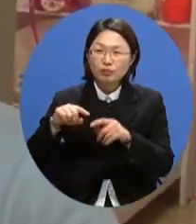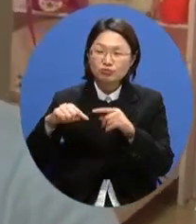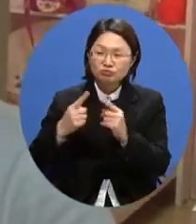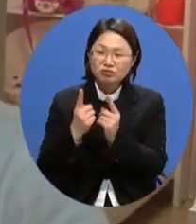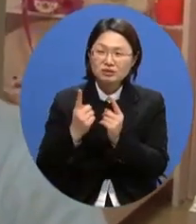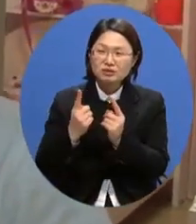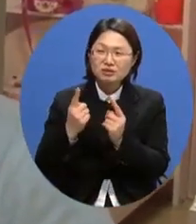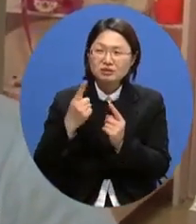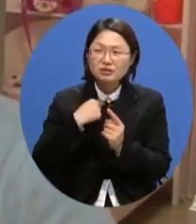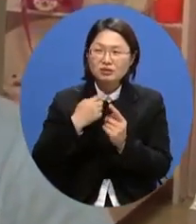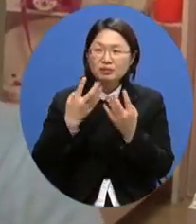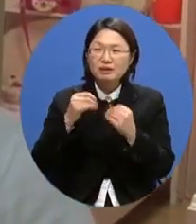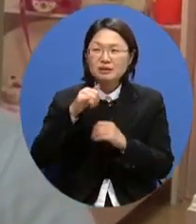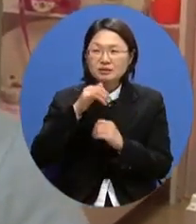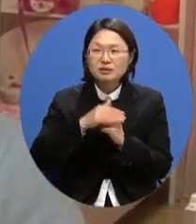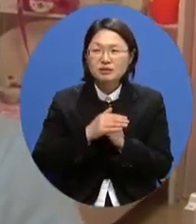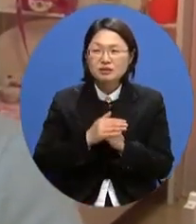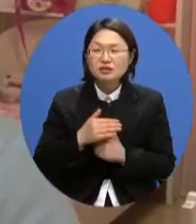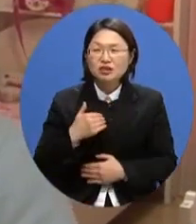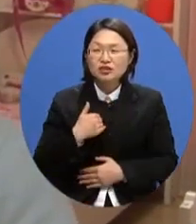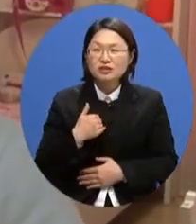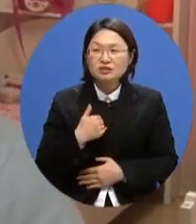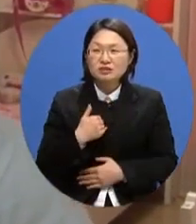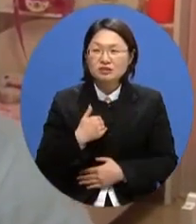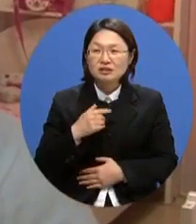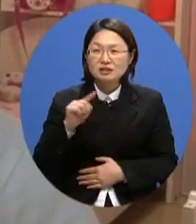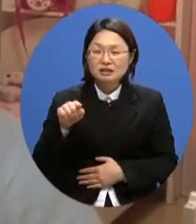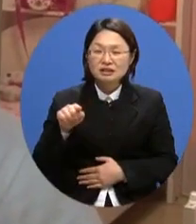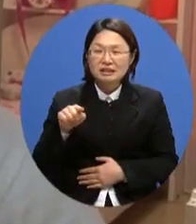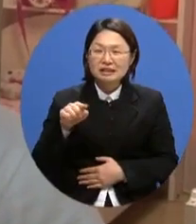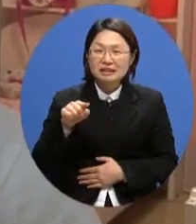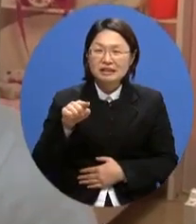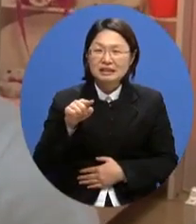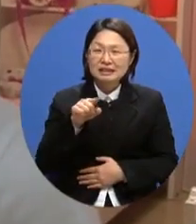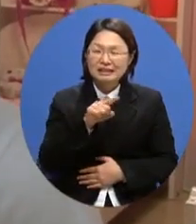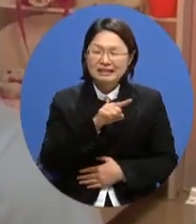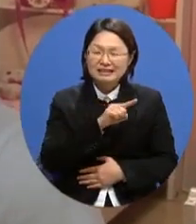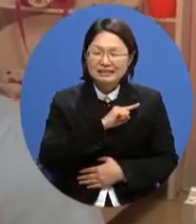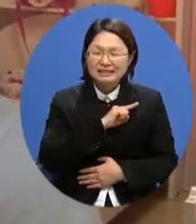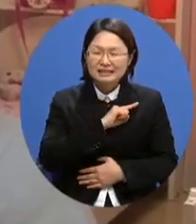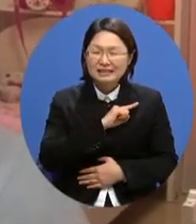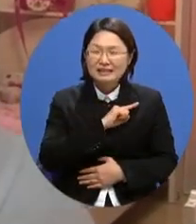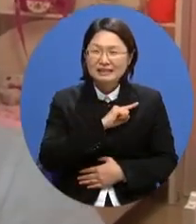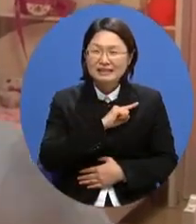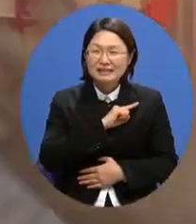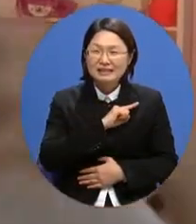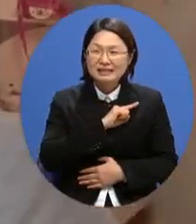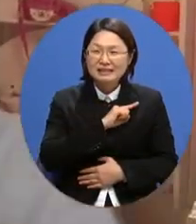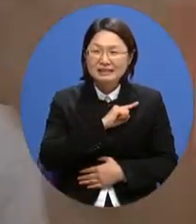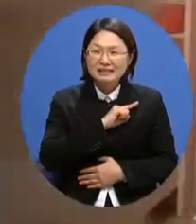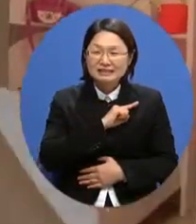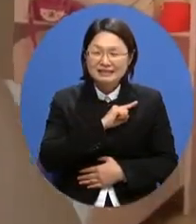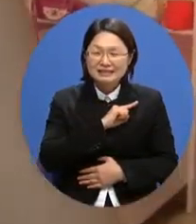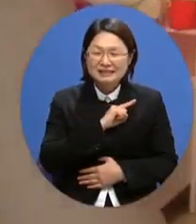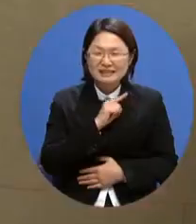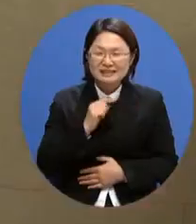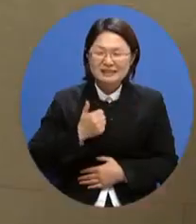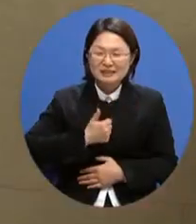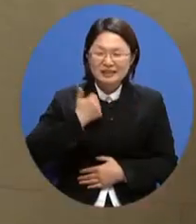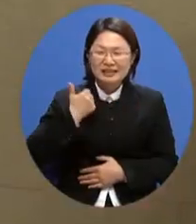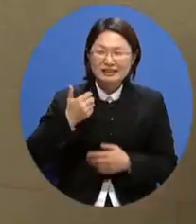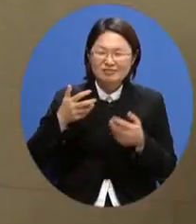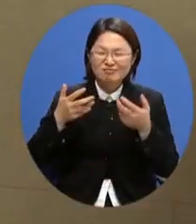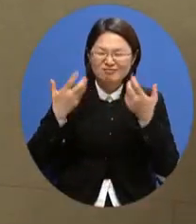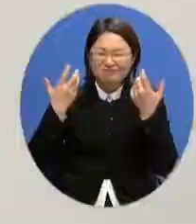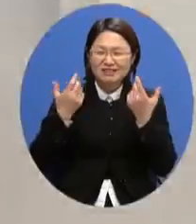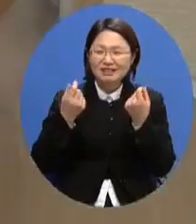많고 좀 그런 편이어서 저는 그게 제일 이제 막 어려워. 그거